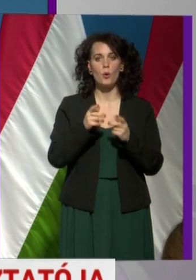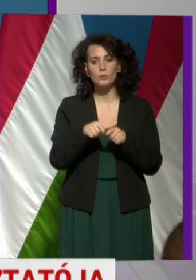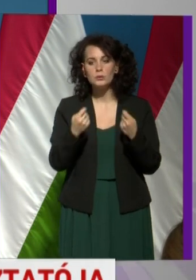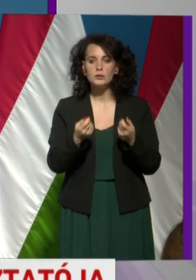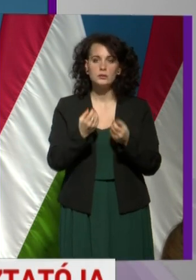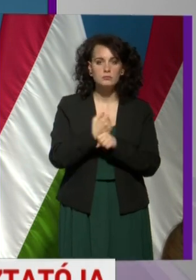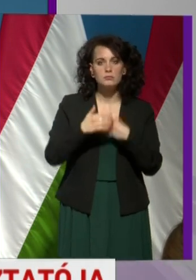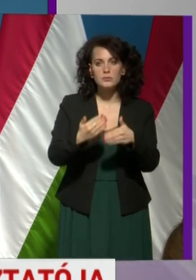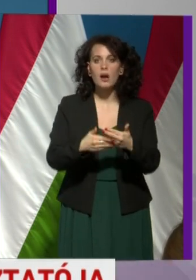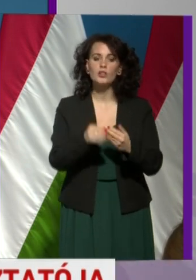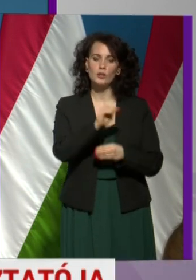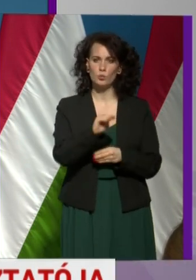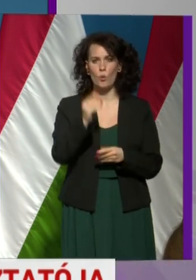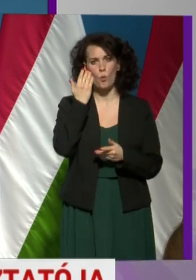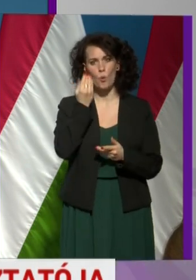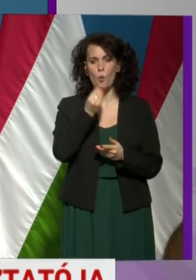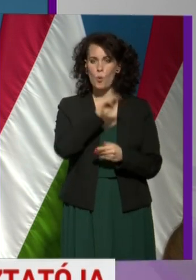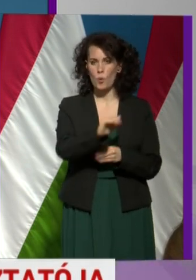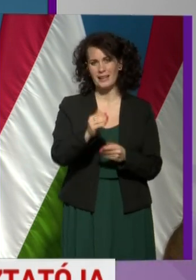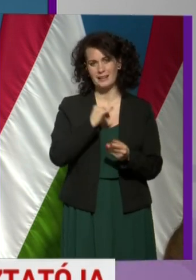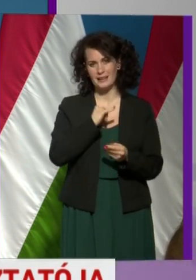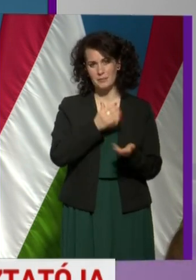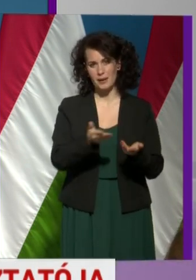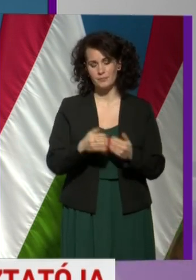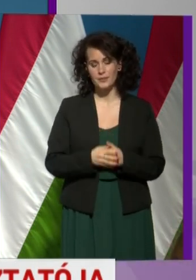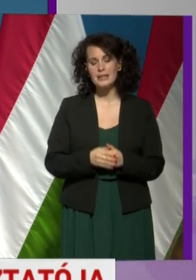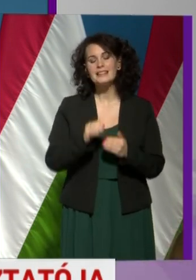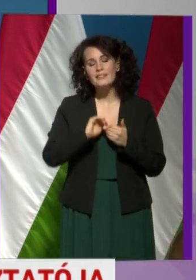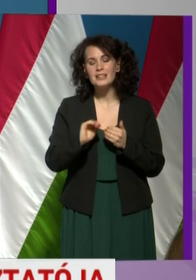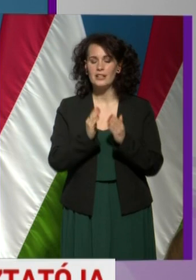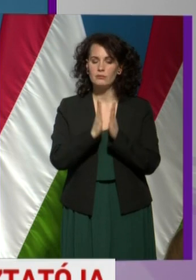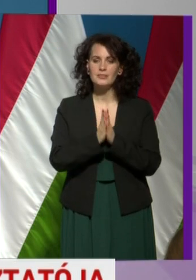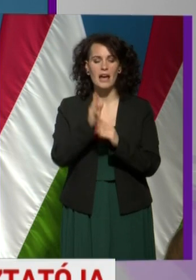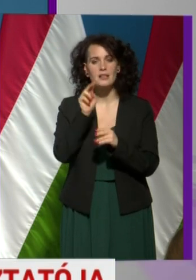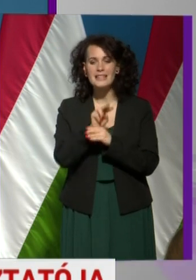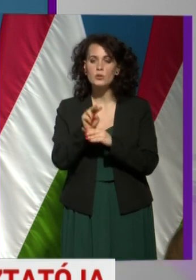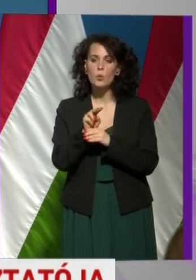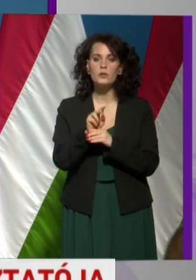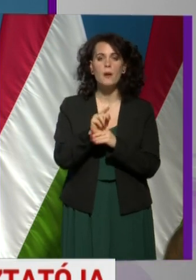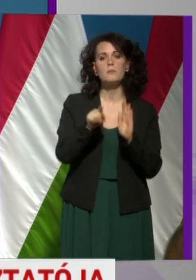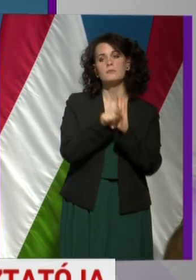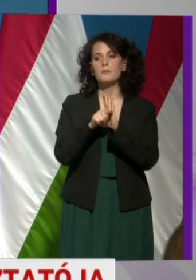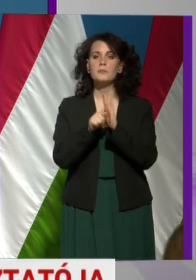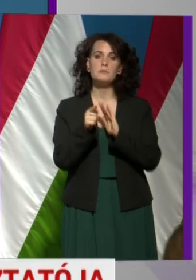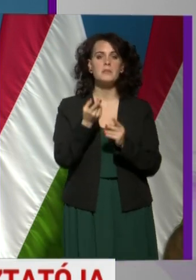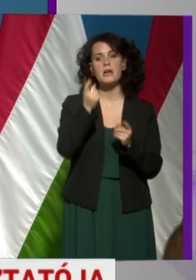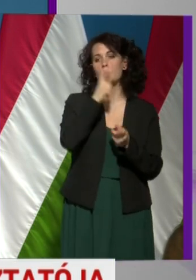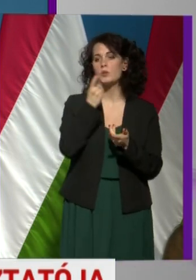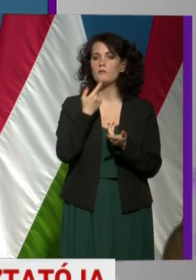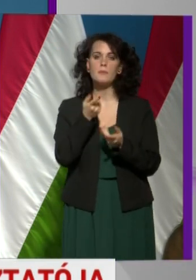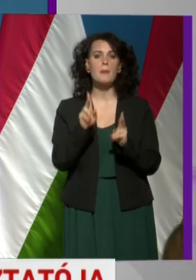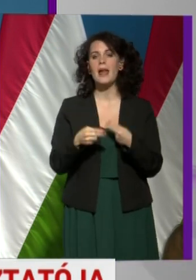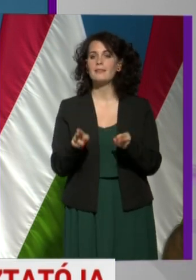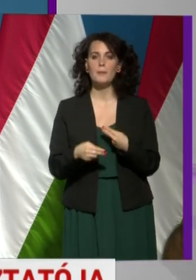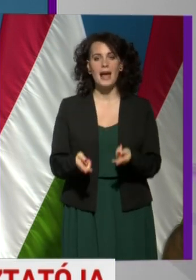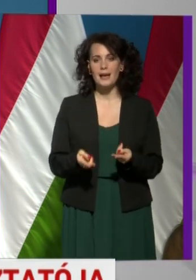ebből az új helyzetből. Én kérem, hogy ne azt nézzük kivételesen, hogy mit miért nem lehet, meg miért rossz, hanem mindenki